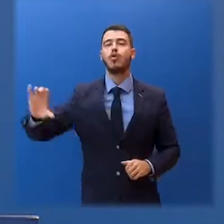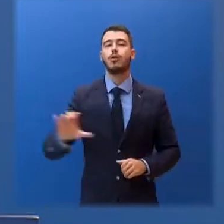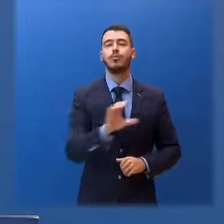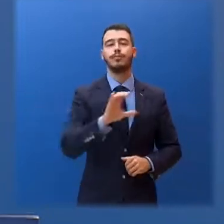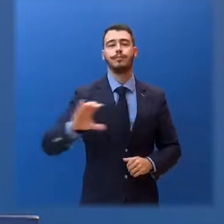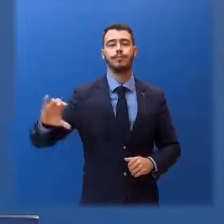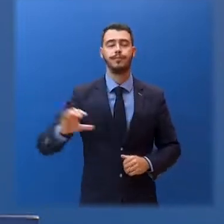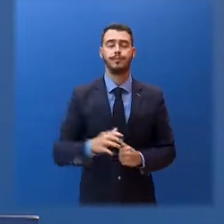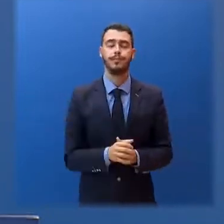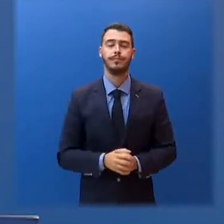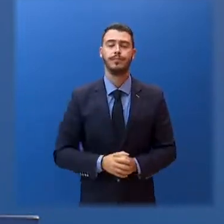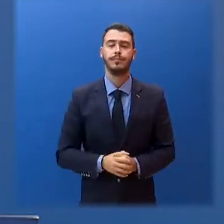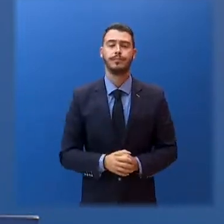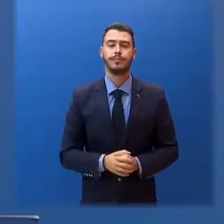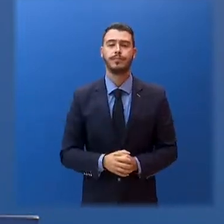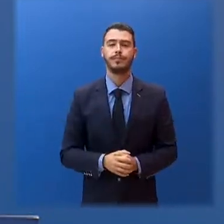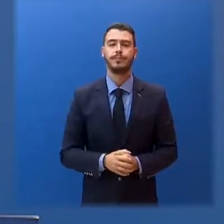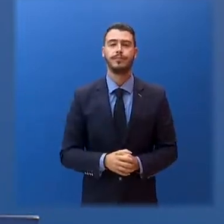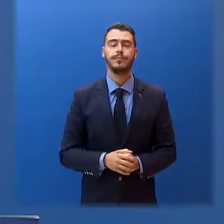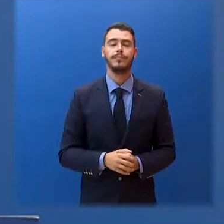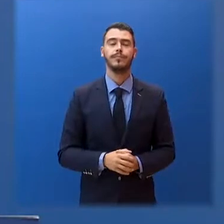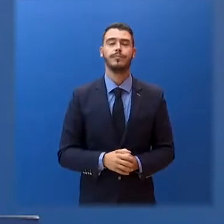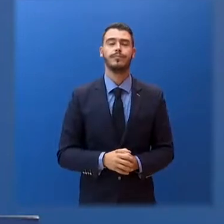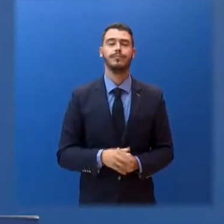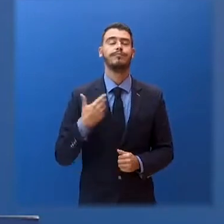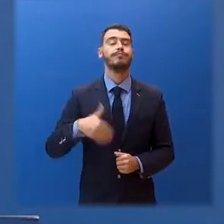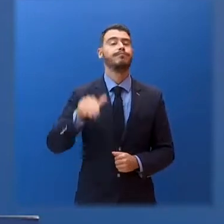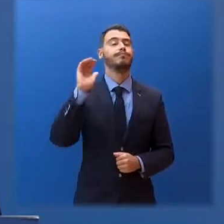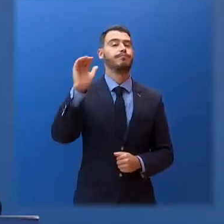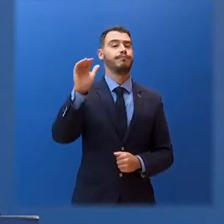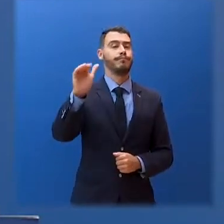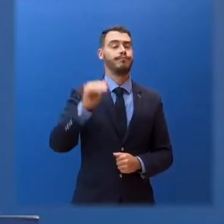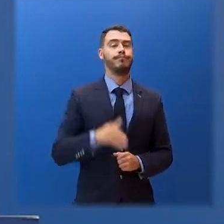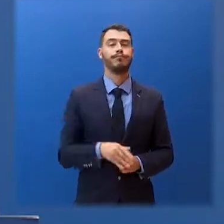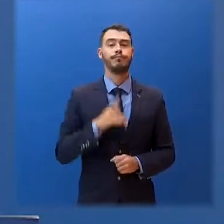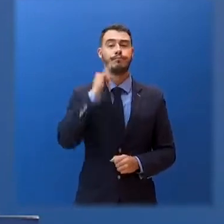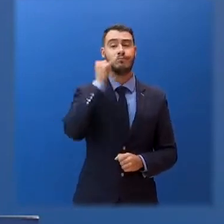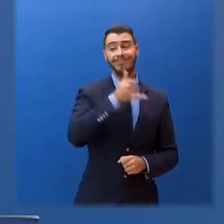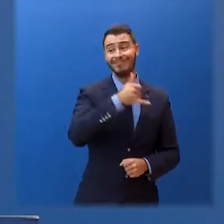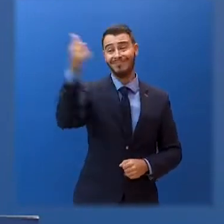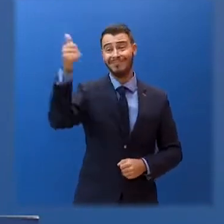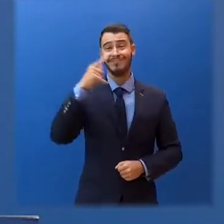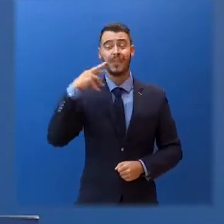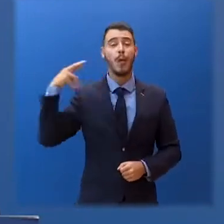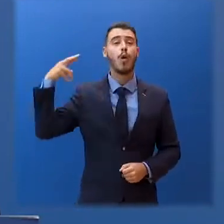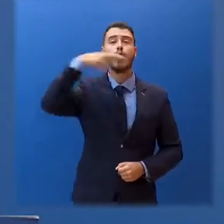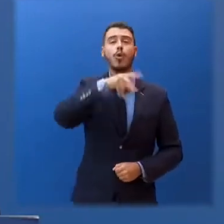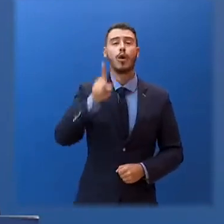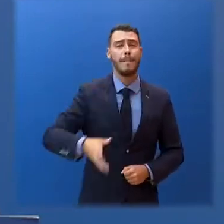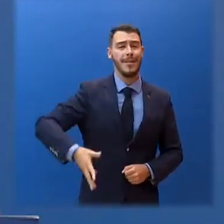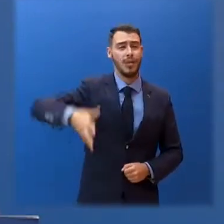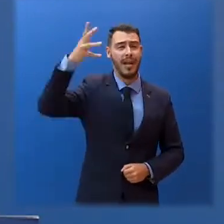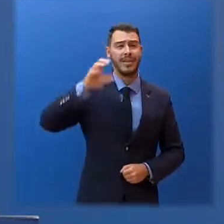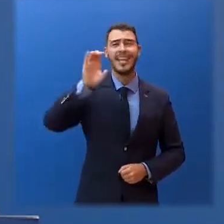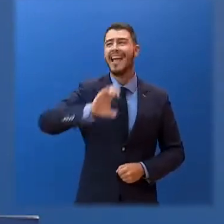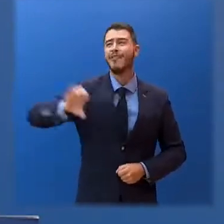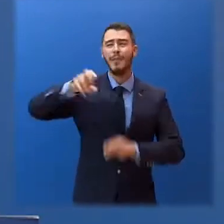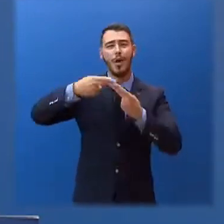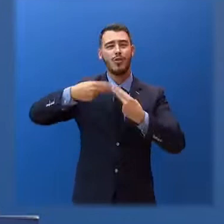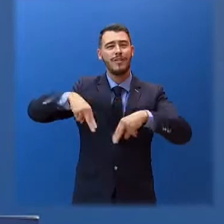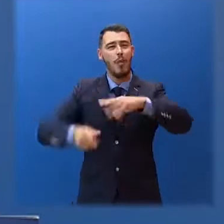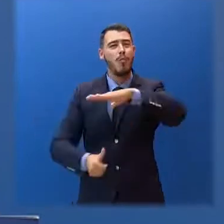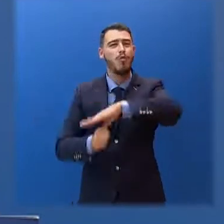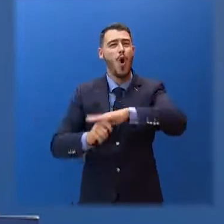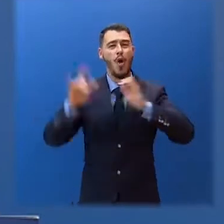Καντέλη, παρακαλώ. Στην τηλεφωνική συνομιλία του Πρωθυπουργού με τον κύριο Μισελ συζητήθηκε ή διευκρινίστηκε από την πλευρά